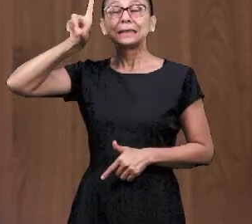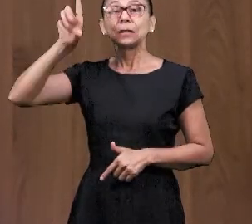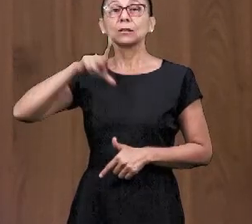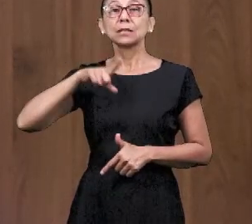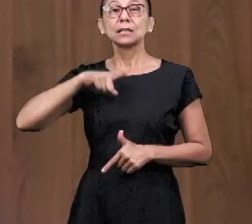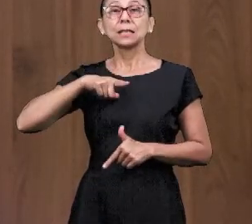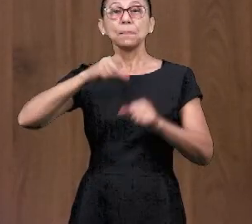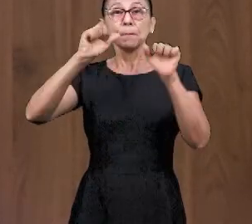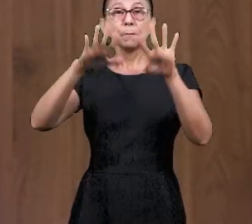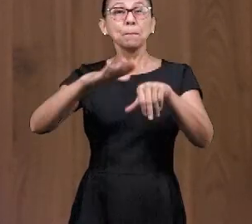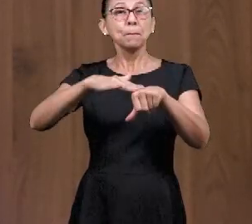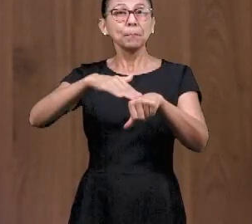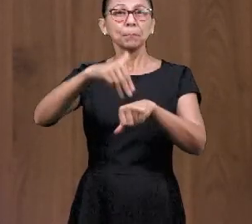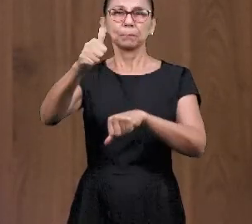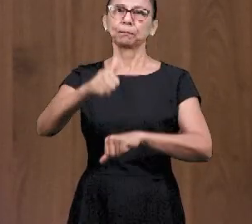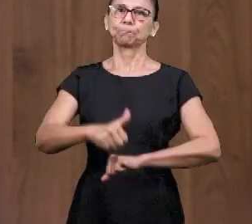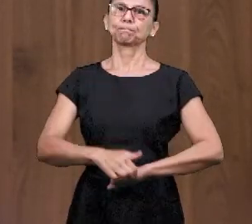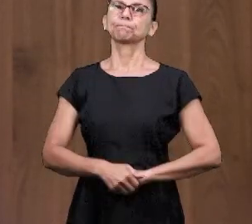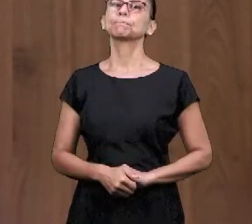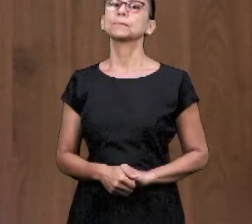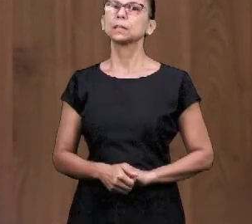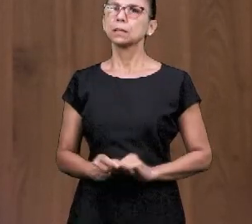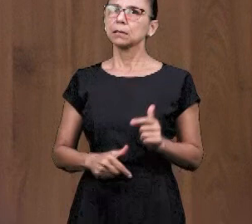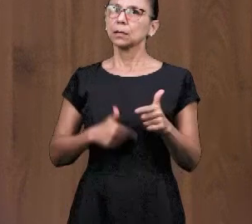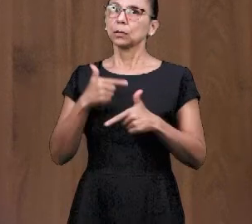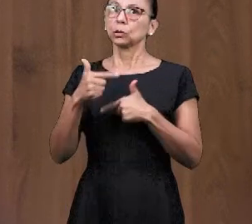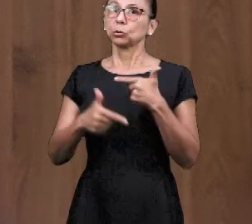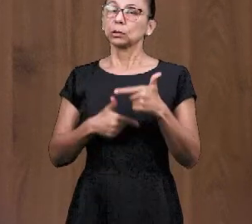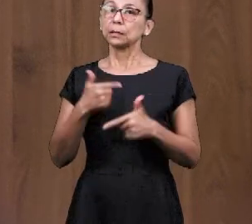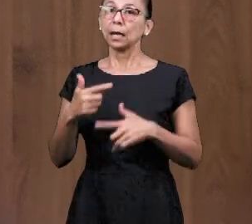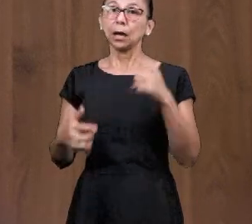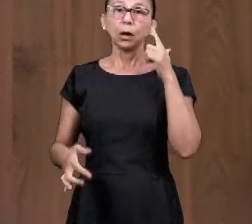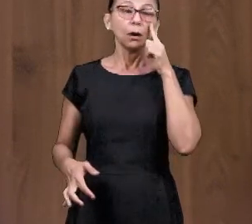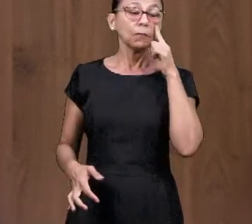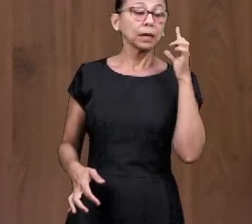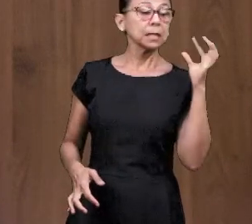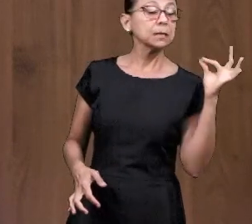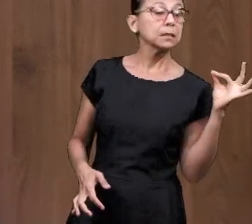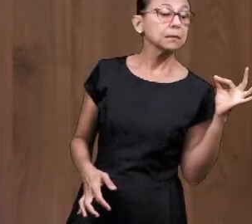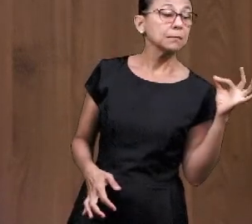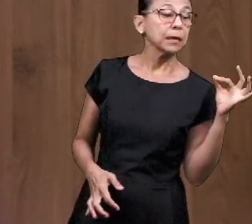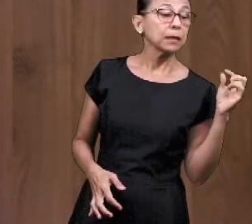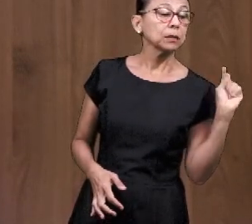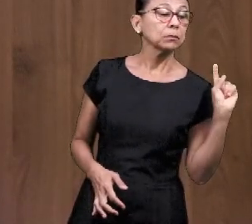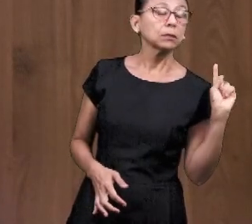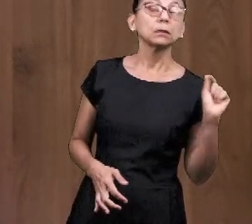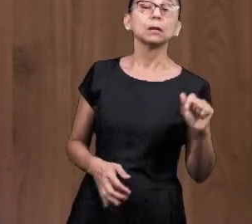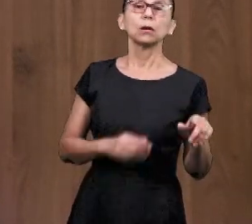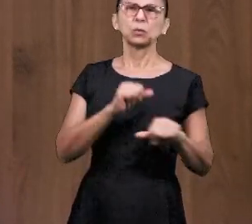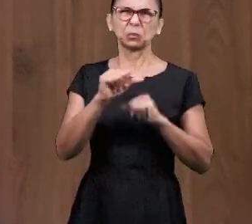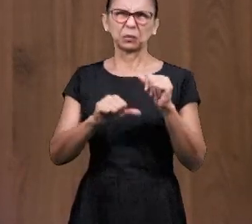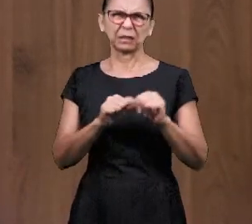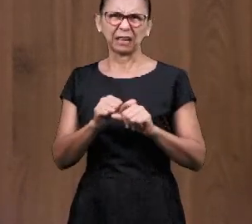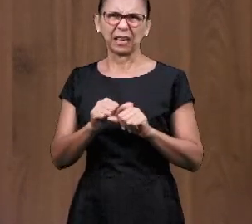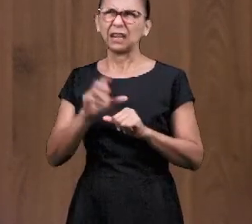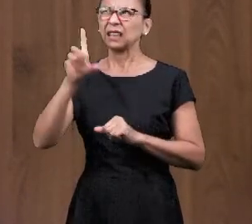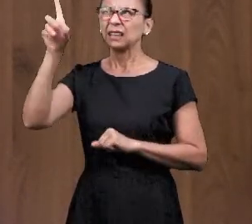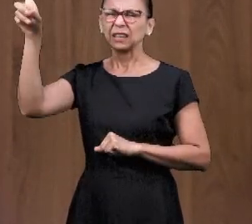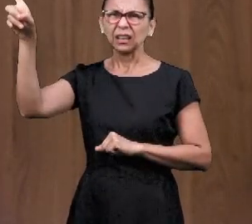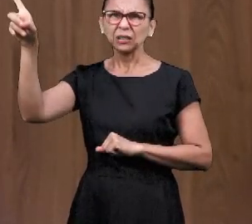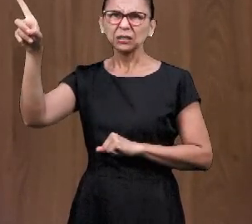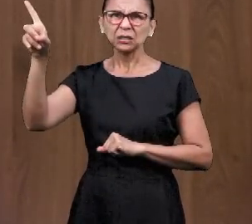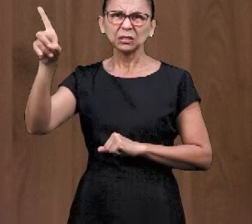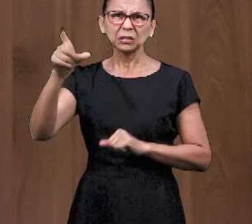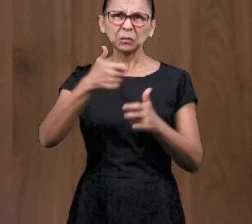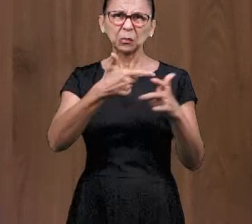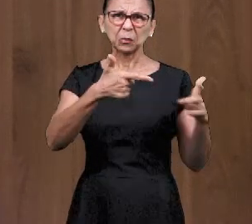le meilleur du Seigneur. Pour cela, nous sommes en train de nous battre afin que notre bénédiction soit préservée. Nous n'allons changer notre bénédiction pour rien dans